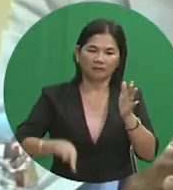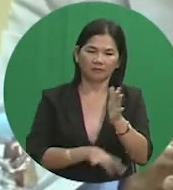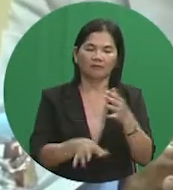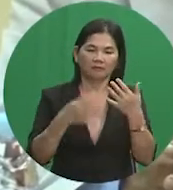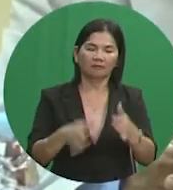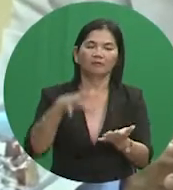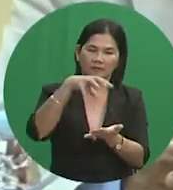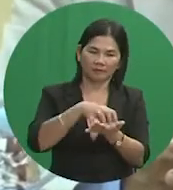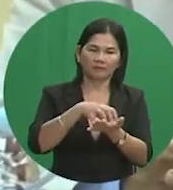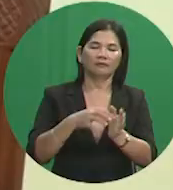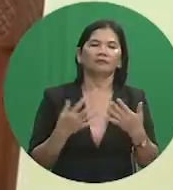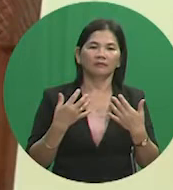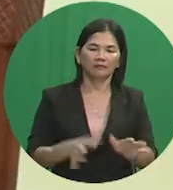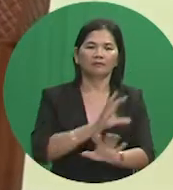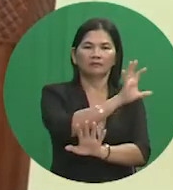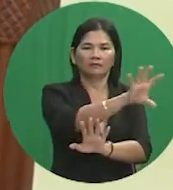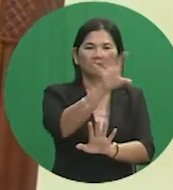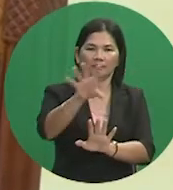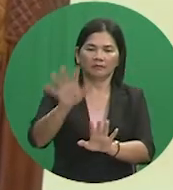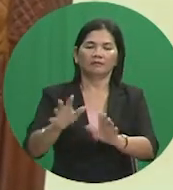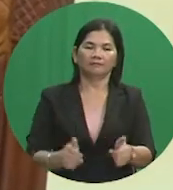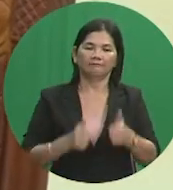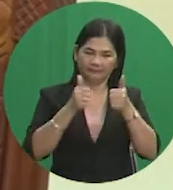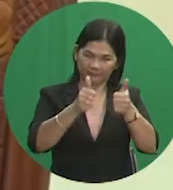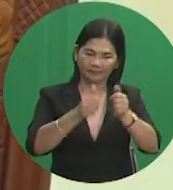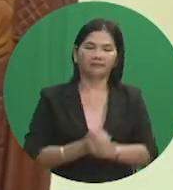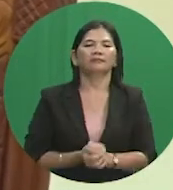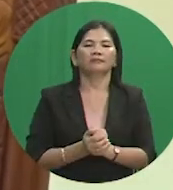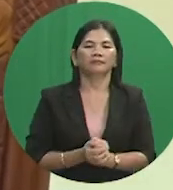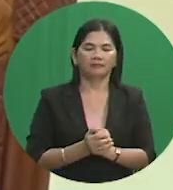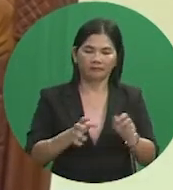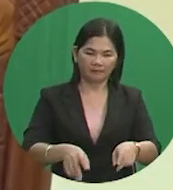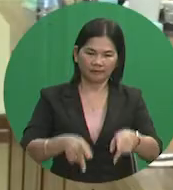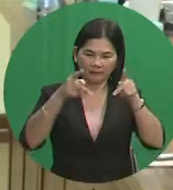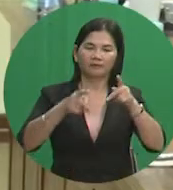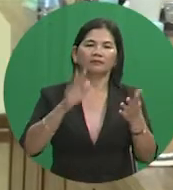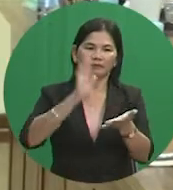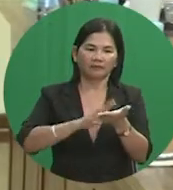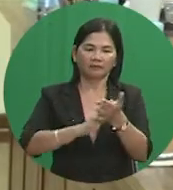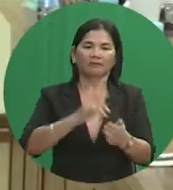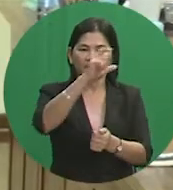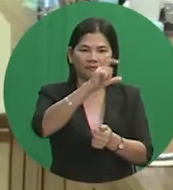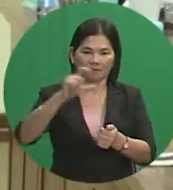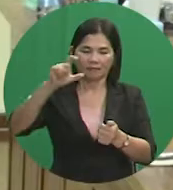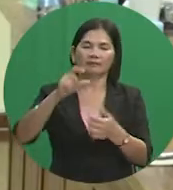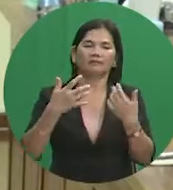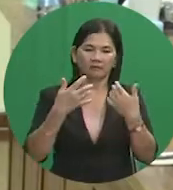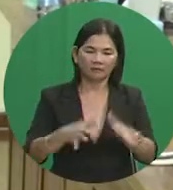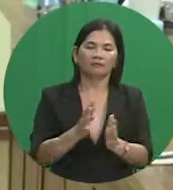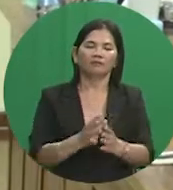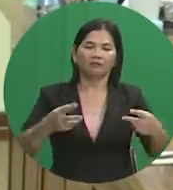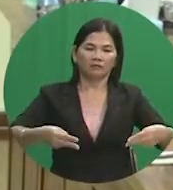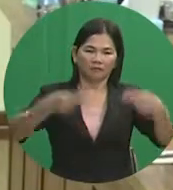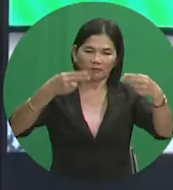នៅរាជធានីភ្នំពេញនិងតាមបណ្ដាខេត្តបានយ៉ាងល្អដូច្នេះនៅក្នុងឱកាសនៃកិច្ចប្រជុំប្រចាំសប្ដាហ៍ដោយផ្ទាល់និងតាមប្រព័ន្